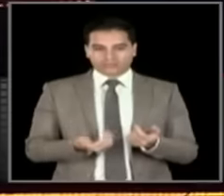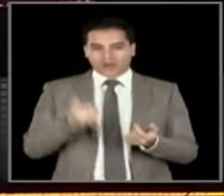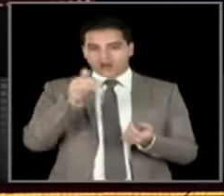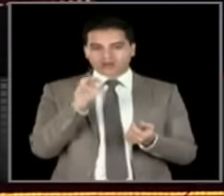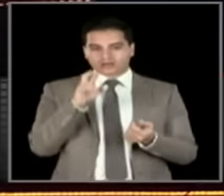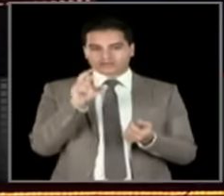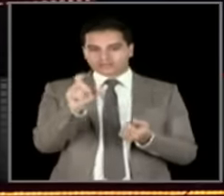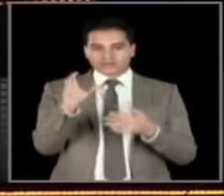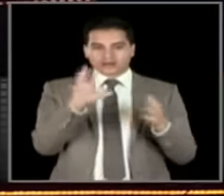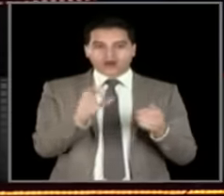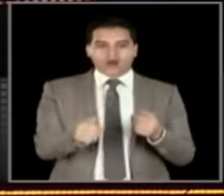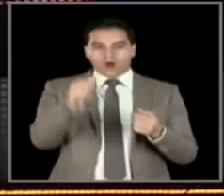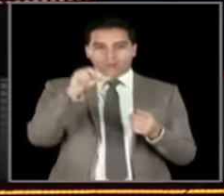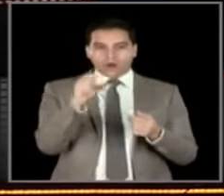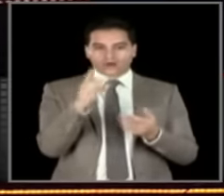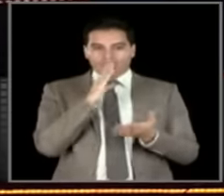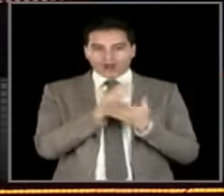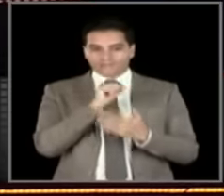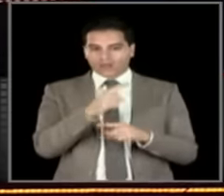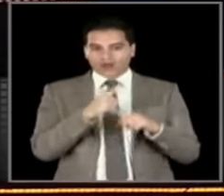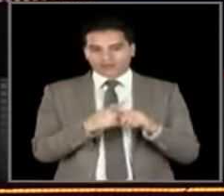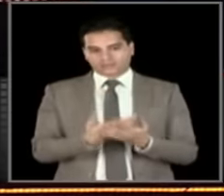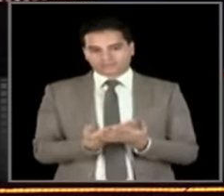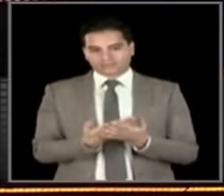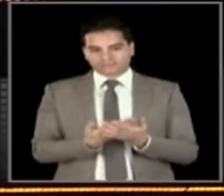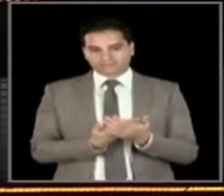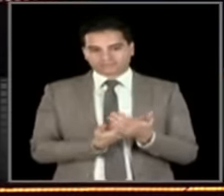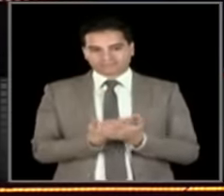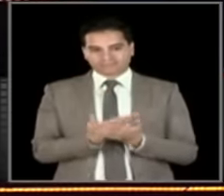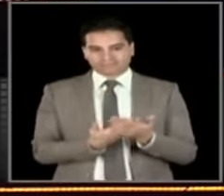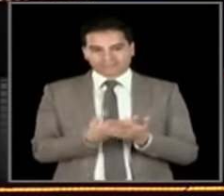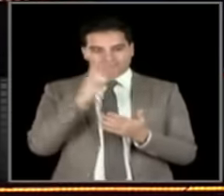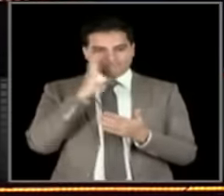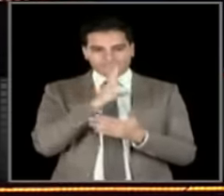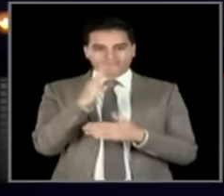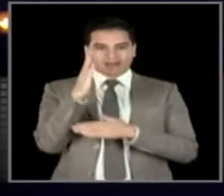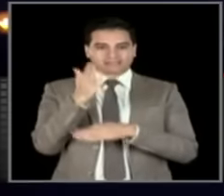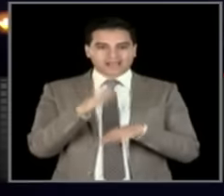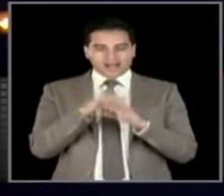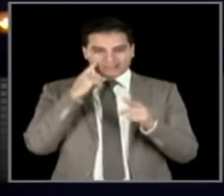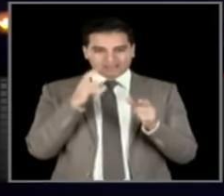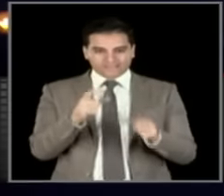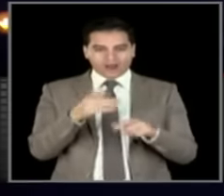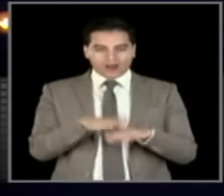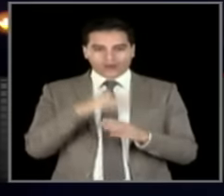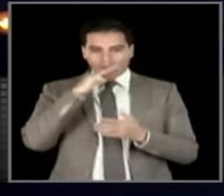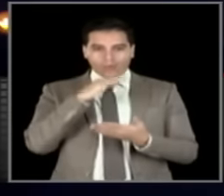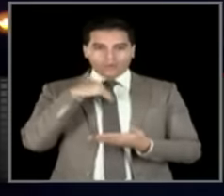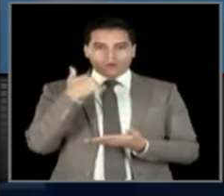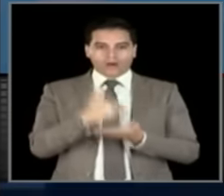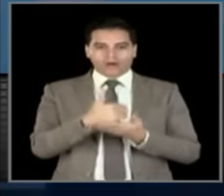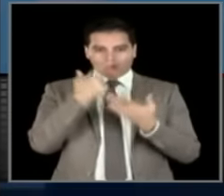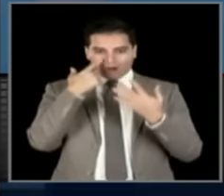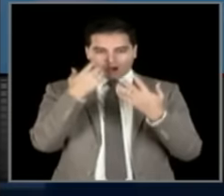أيزنهاور حقوقي يا مفتري. ما مش حقوقي بس في دماغي إجابة تانية. كان أساس الدفاع عن حقوق الأفارقة في